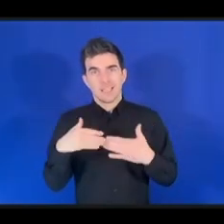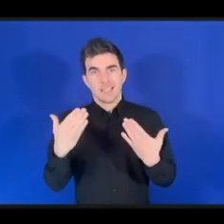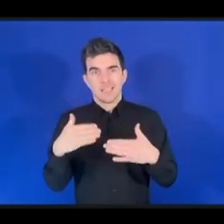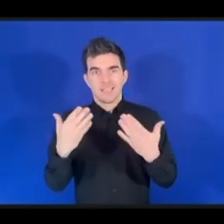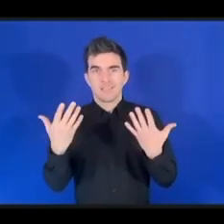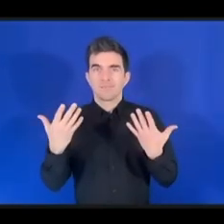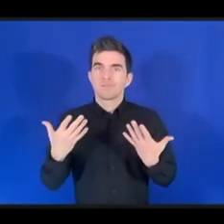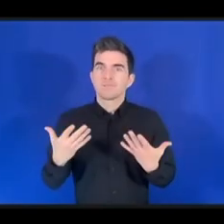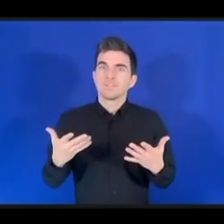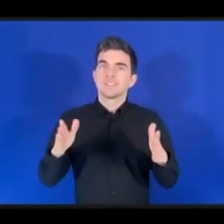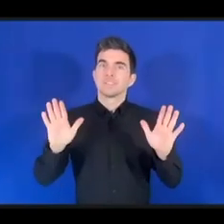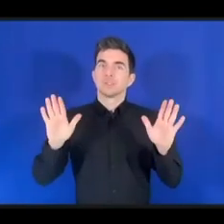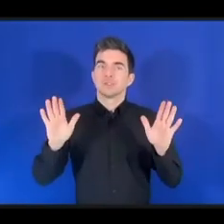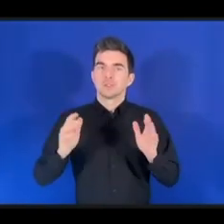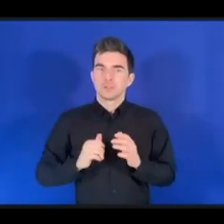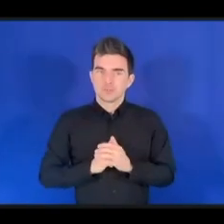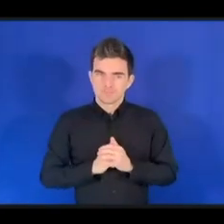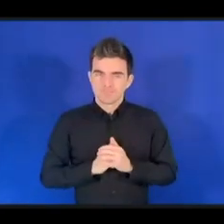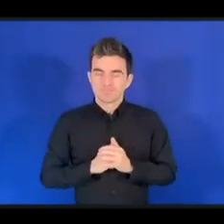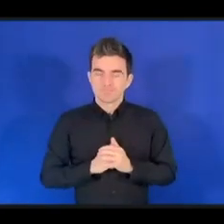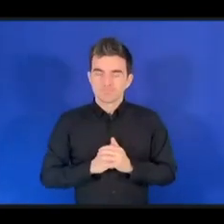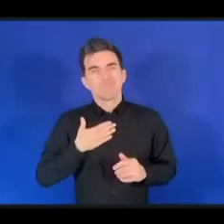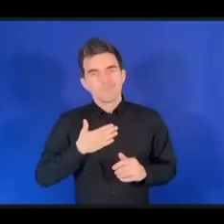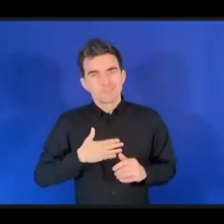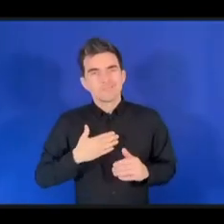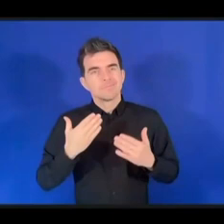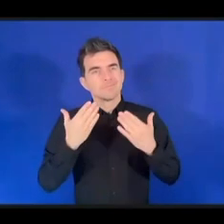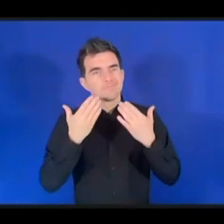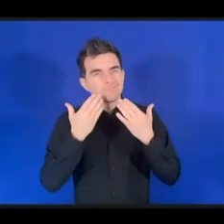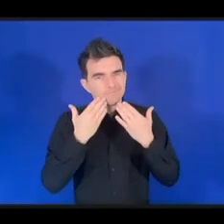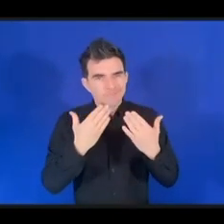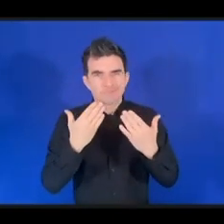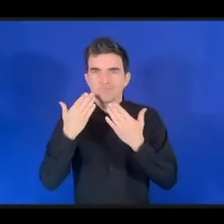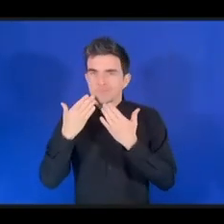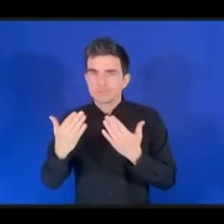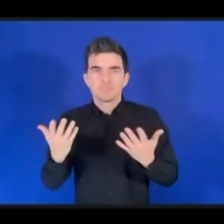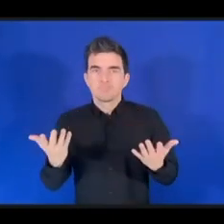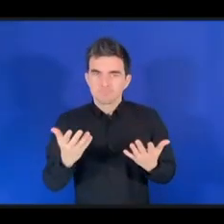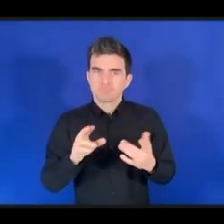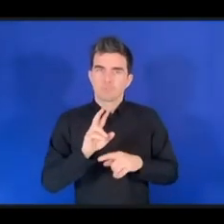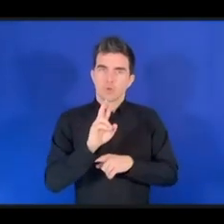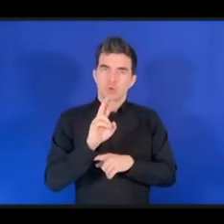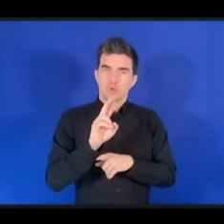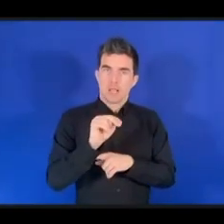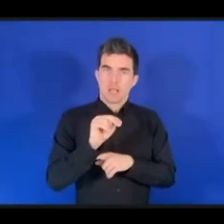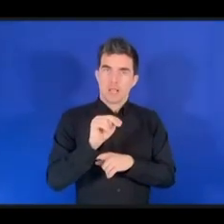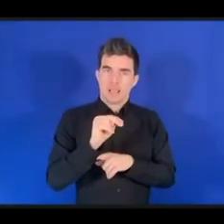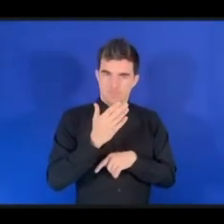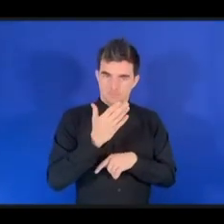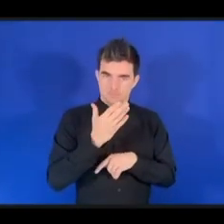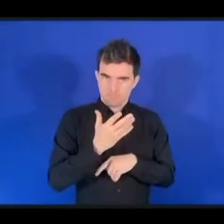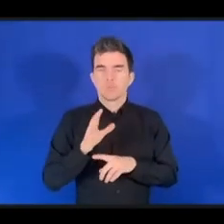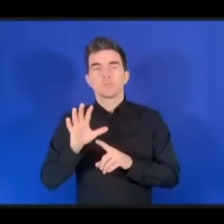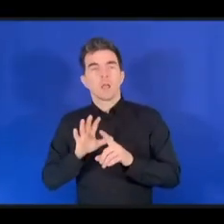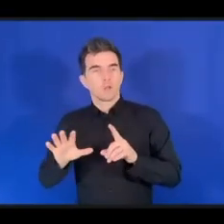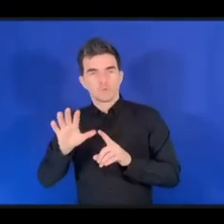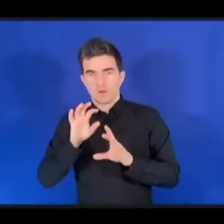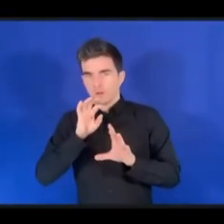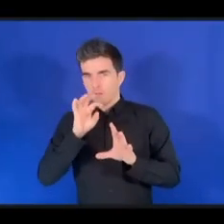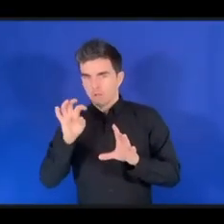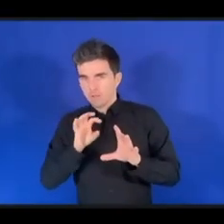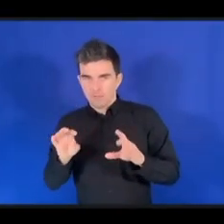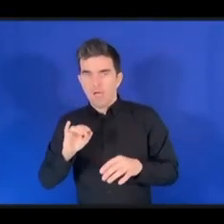衷心的感谢联合国地区和国